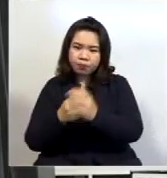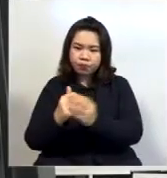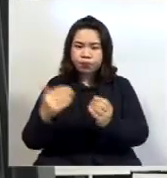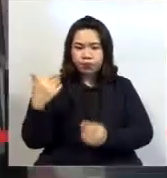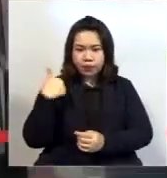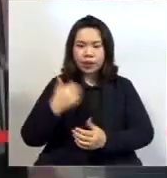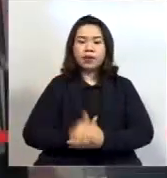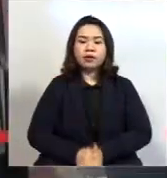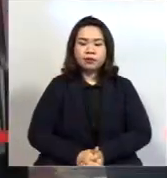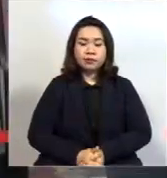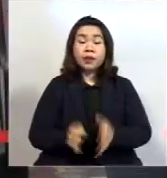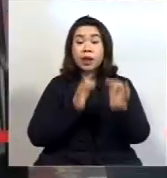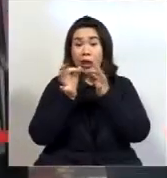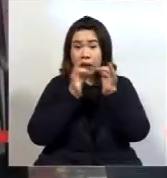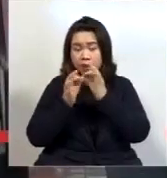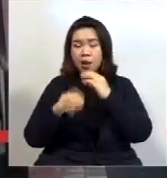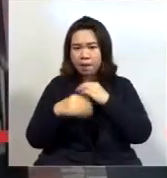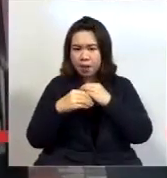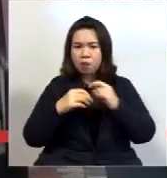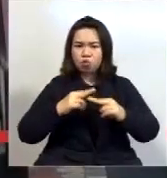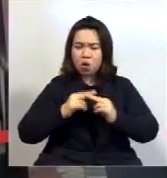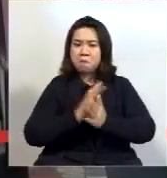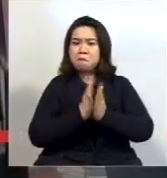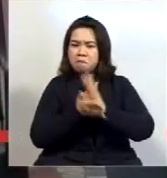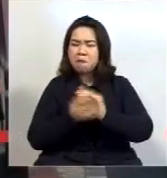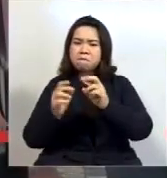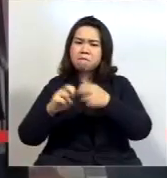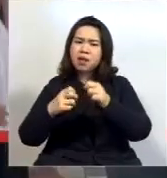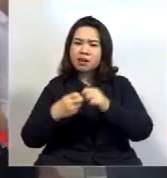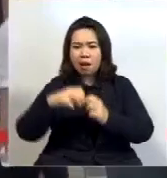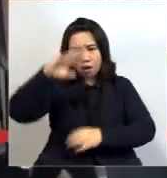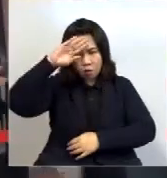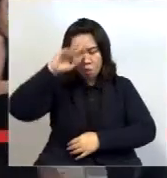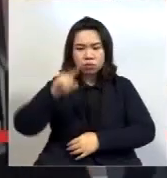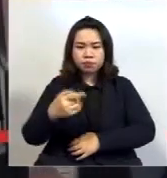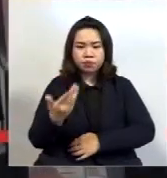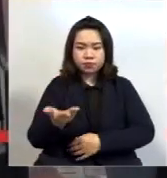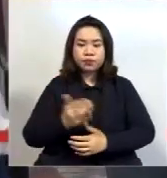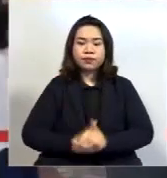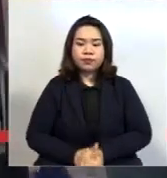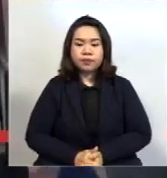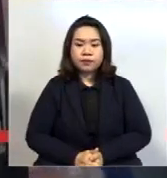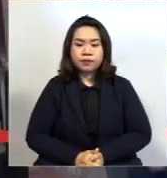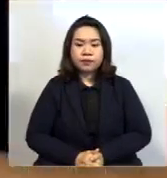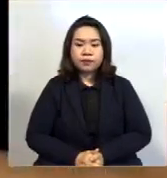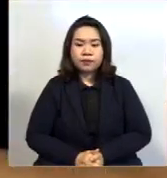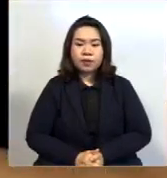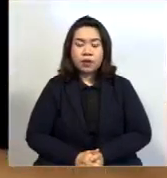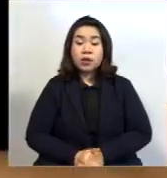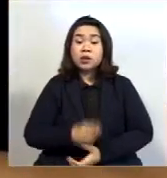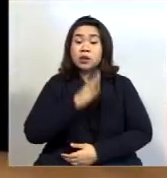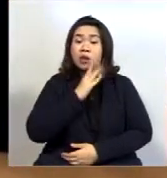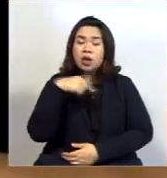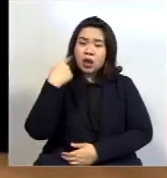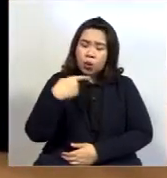แจงประเด็นนี้เพิ่มเติมนะคะถึงการปรับตัวสู้กับวิกฤตโควิด-19ค่ะ ถ้าใครไม่